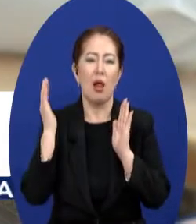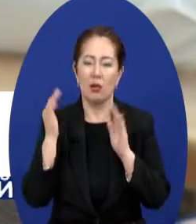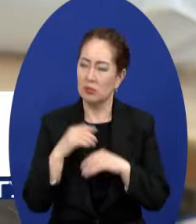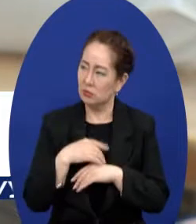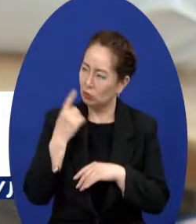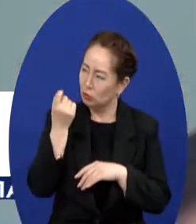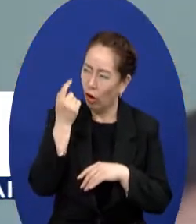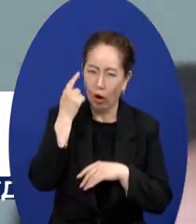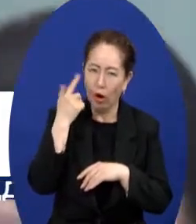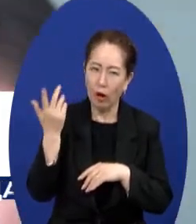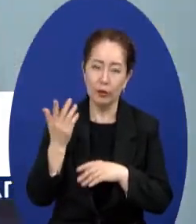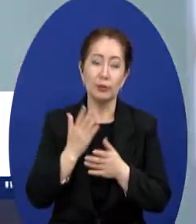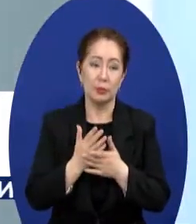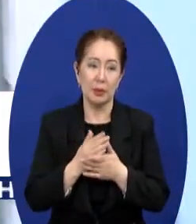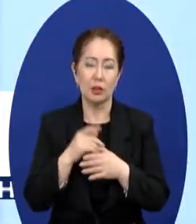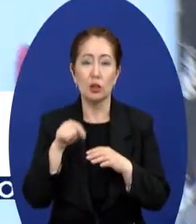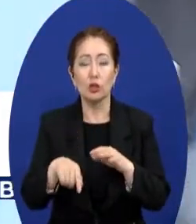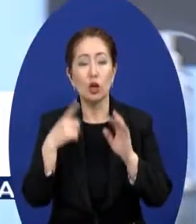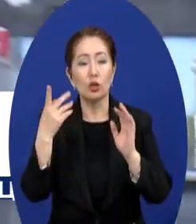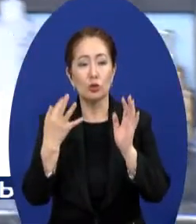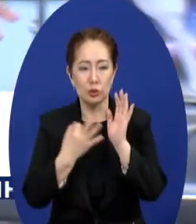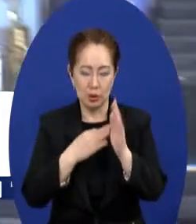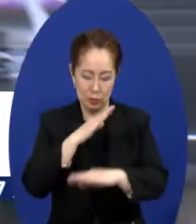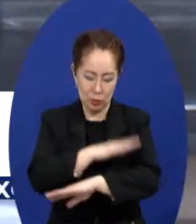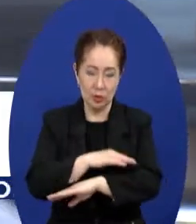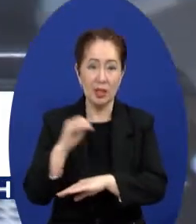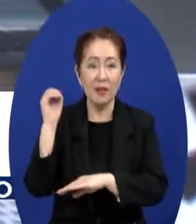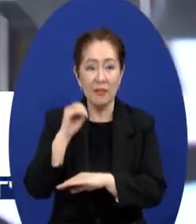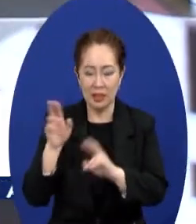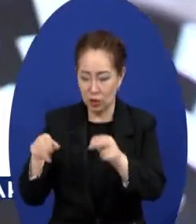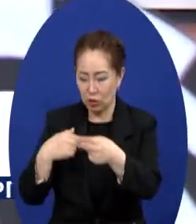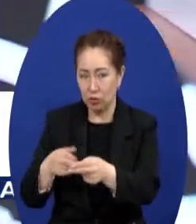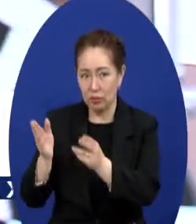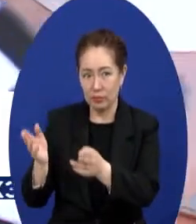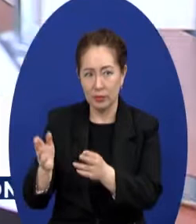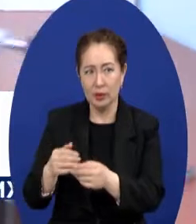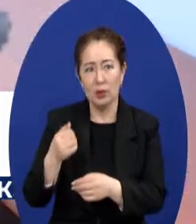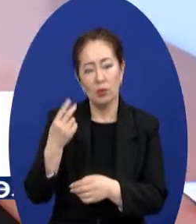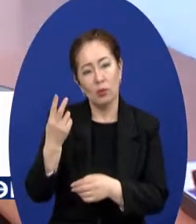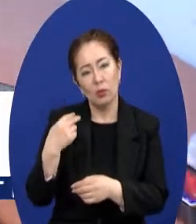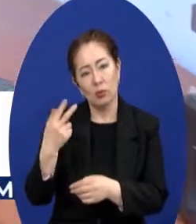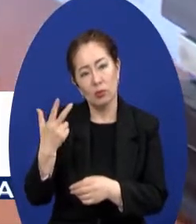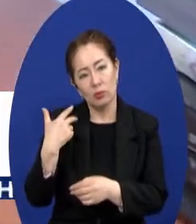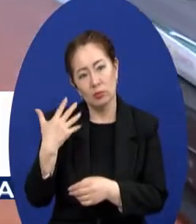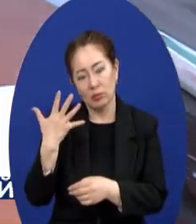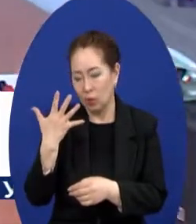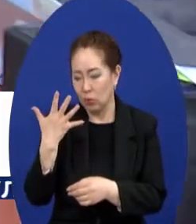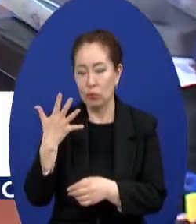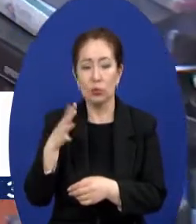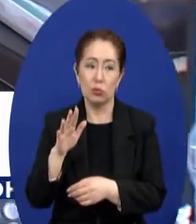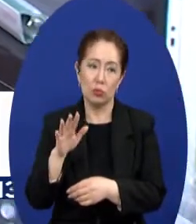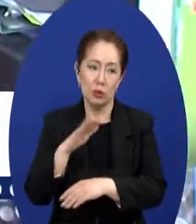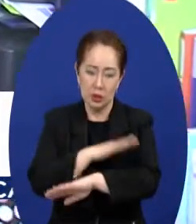жоохон ойлгомжгүй. За 48 дугаар сургуулийн физикийн лаборатори энэ өрөөнд ердөө 3-аас 5 сурагч нэг